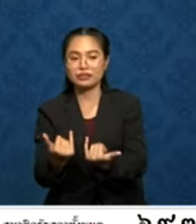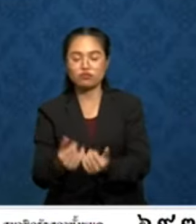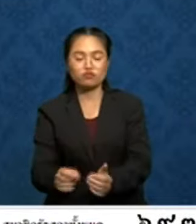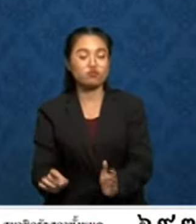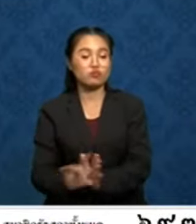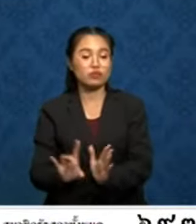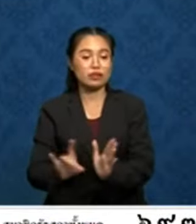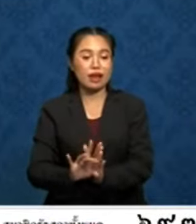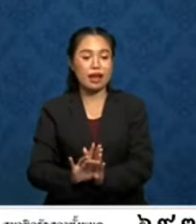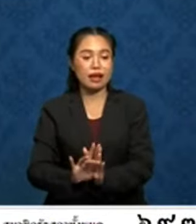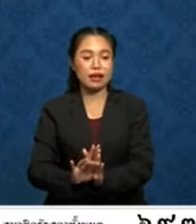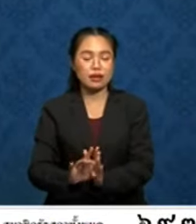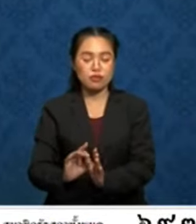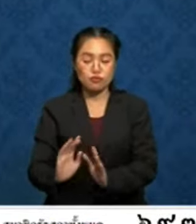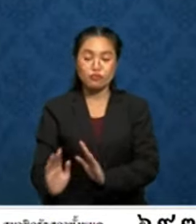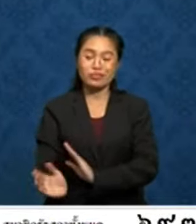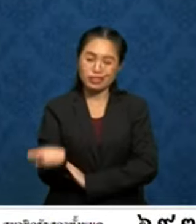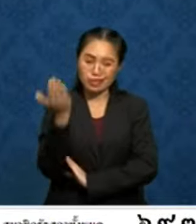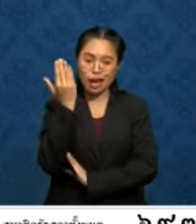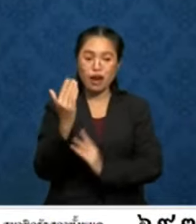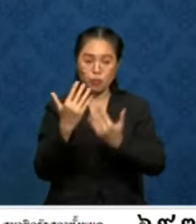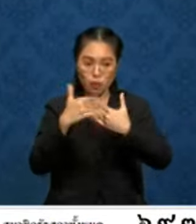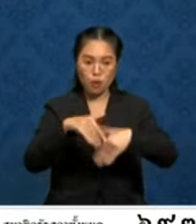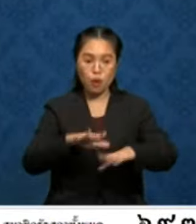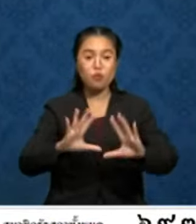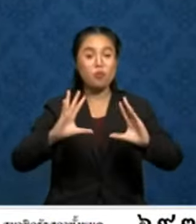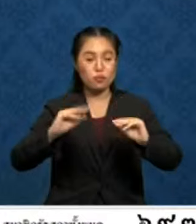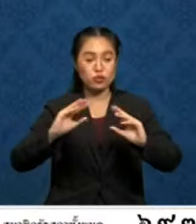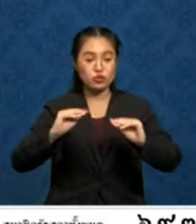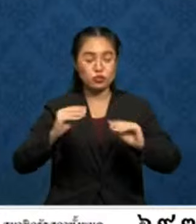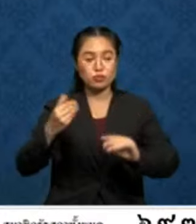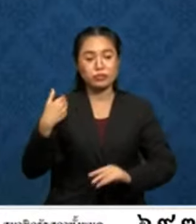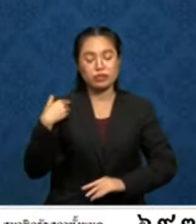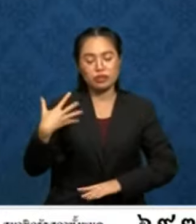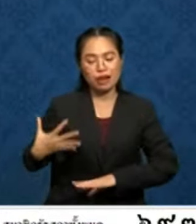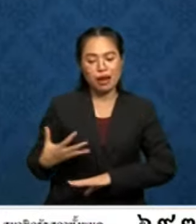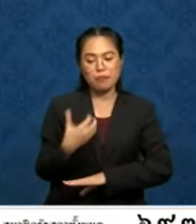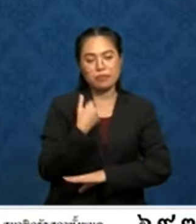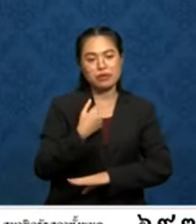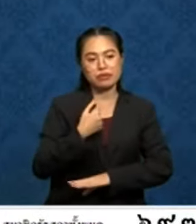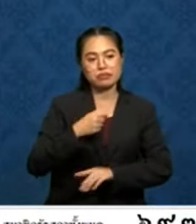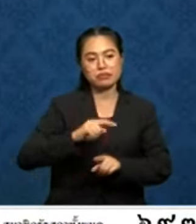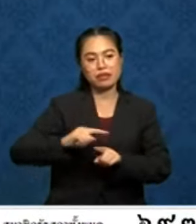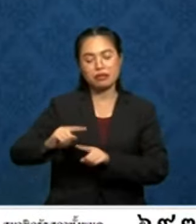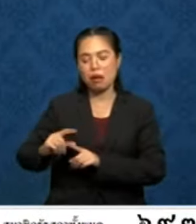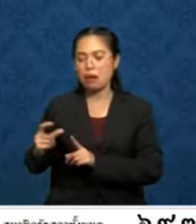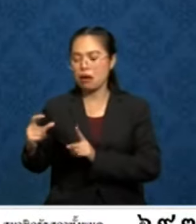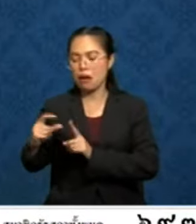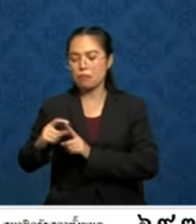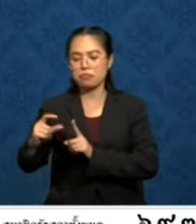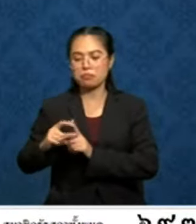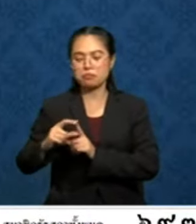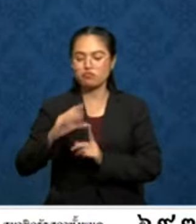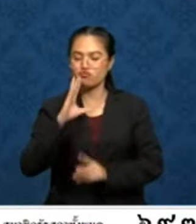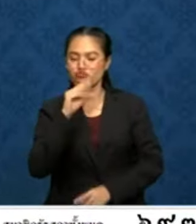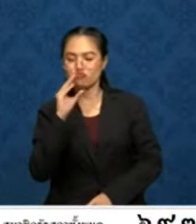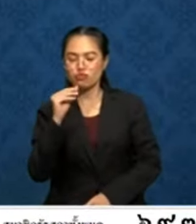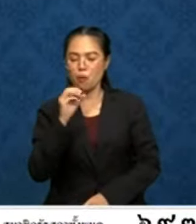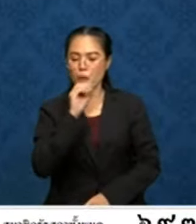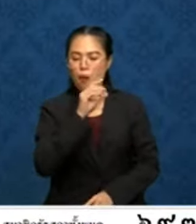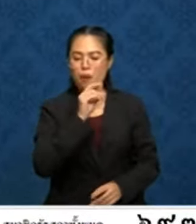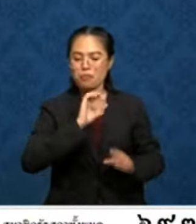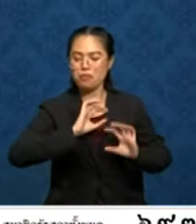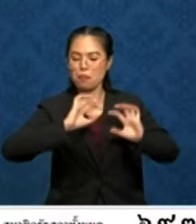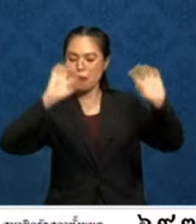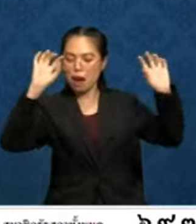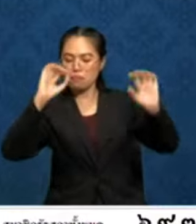นั่งฟังการอภิปรายตั้งแต่เช้าครับมีบางพรรคการเมืองครับชอบใช้คำนักหนาครับบอกว่ารัฐบาลข้ามขั้ว